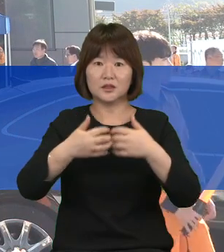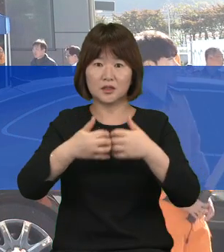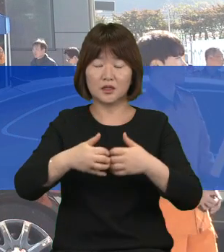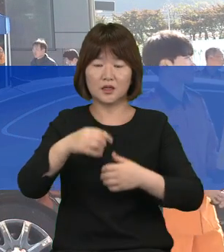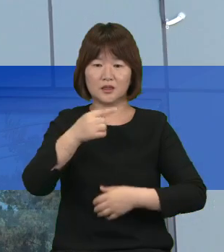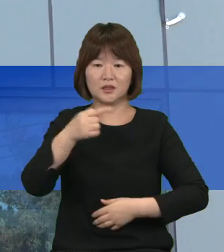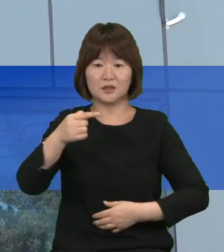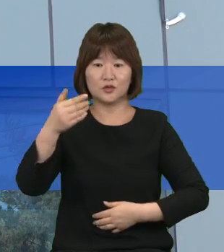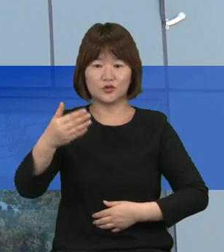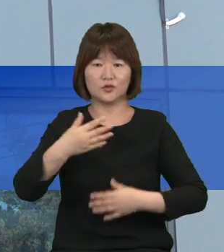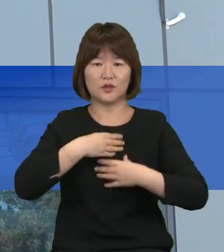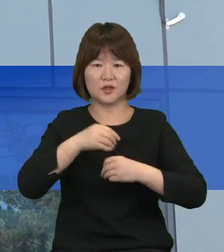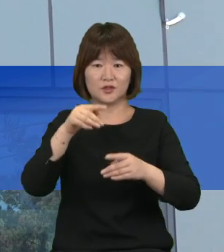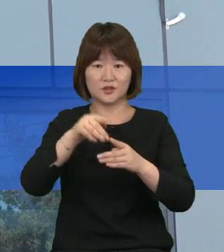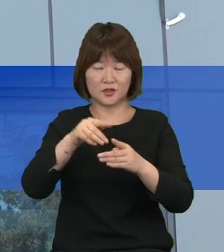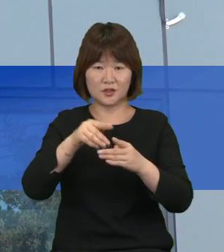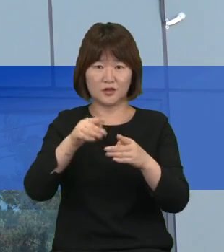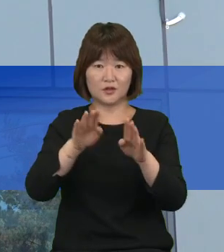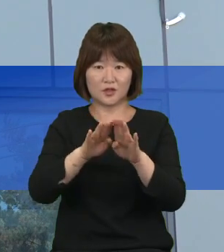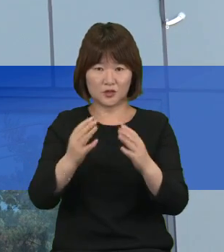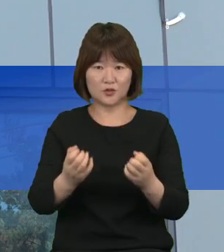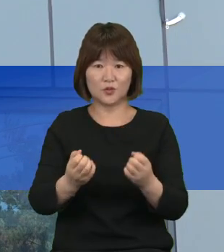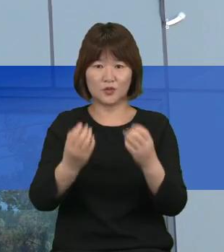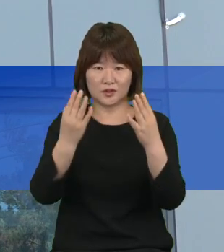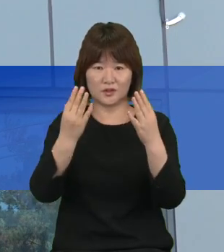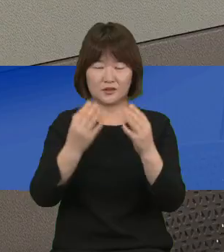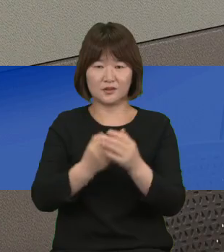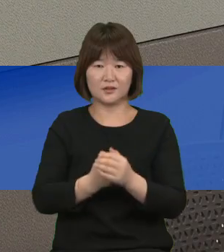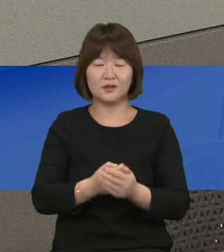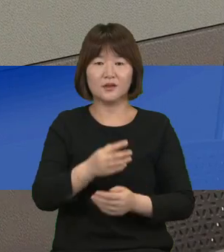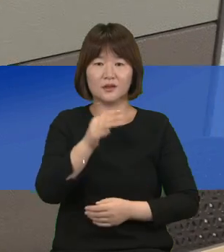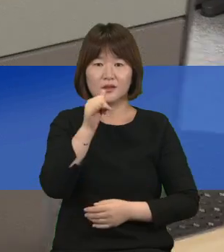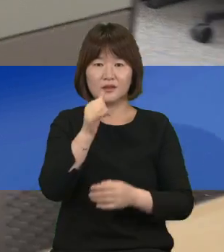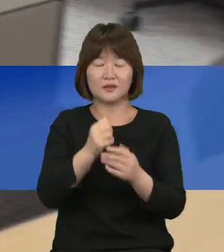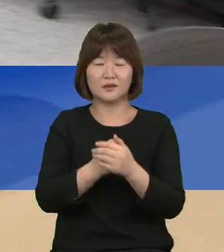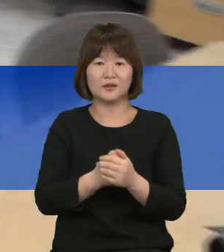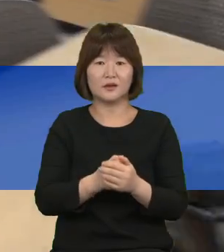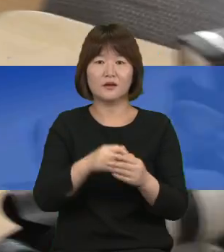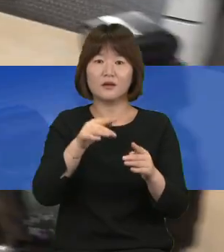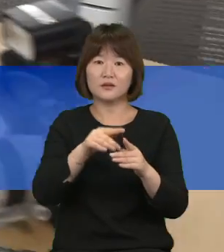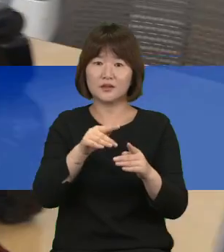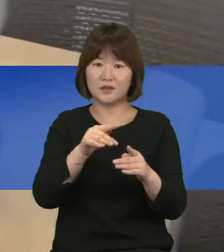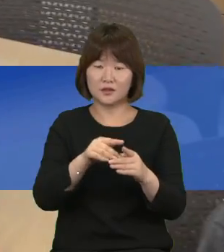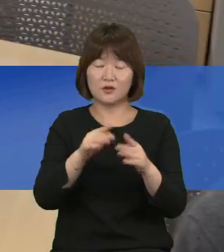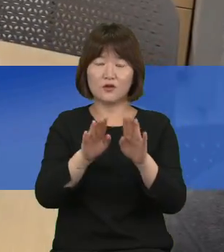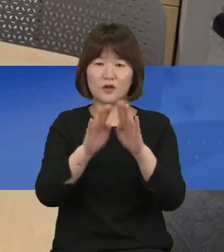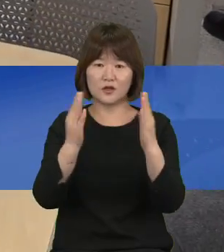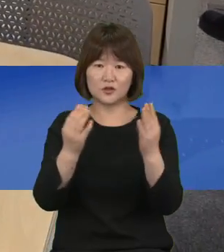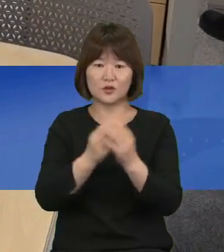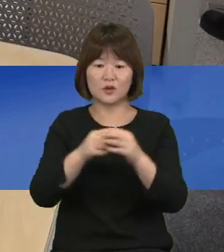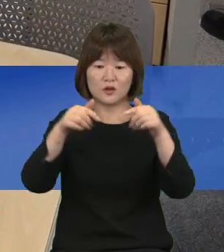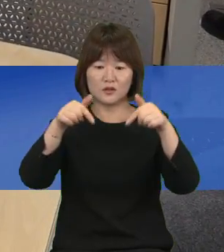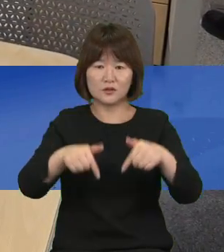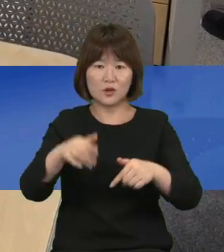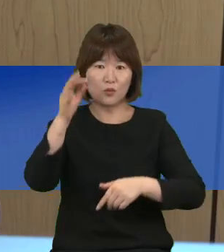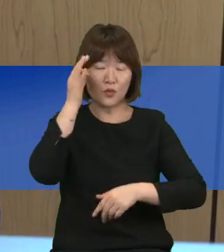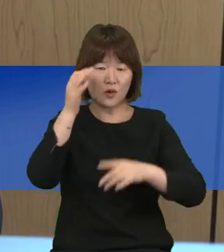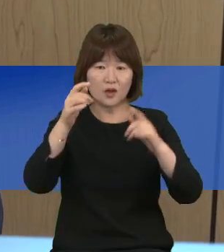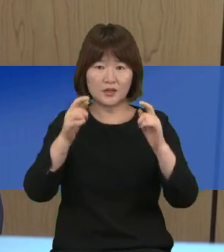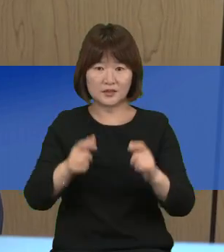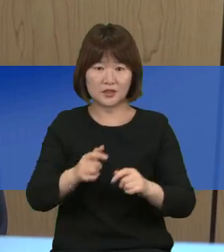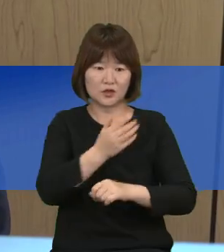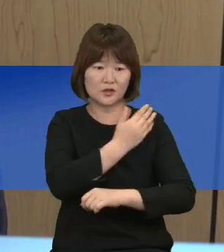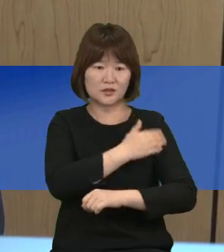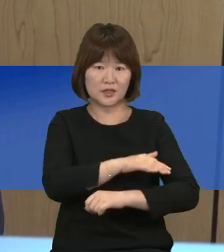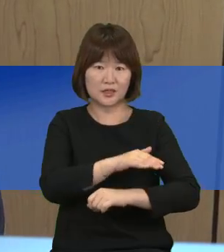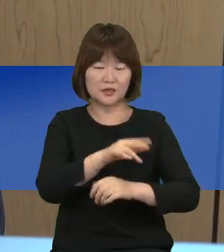기계 119 안전센터 개소식이 지난 4일 개최됐습니다. 기계 119 안전센터 개소로 서포항 지역